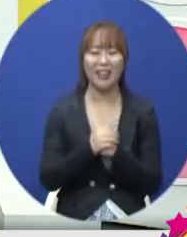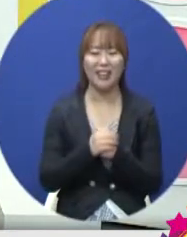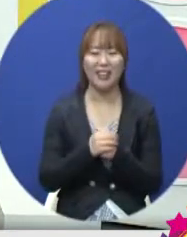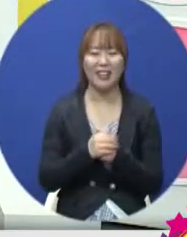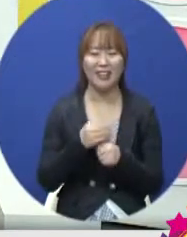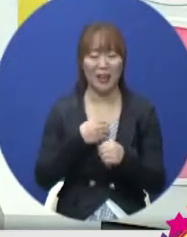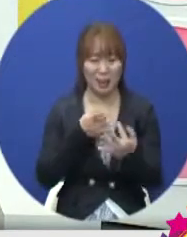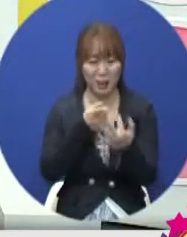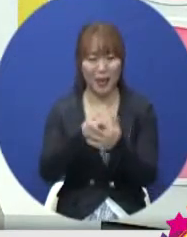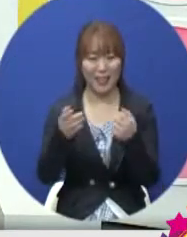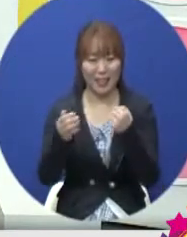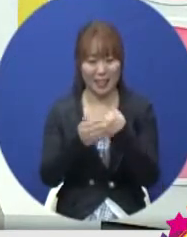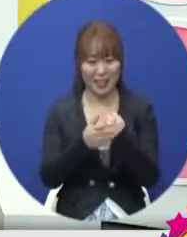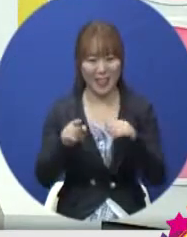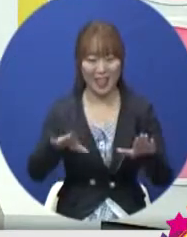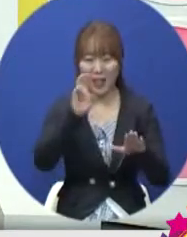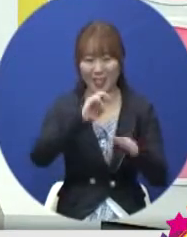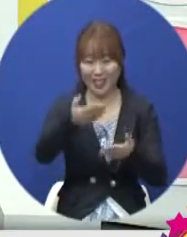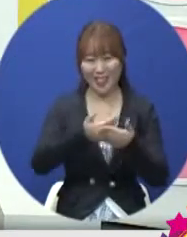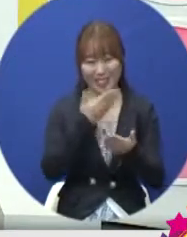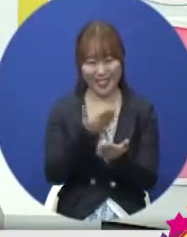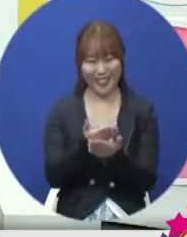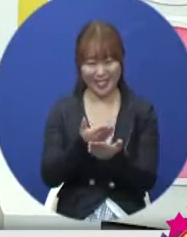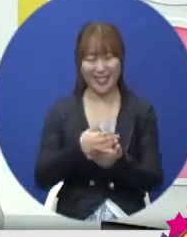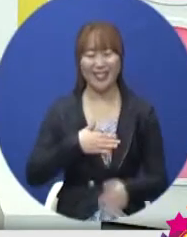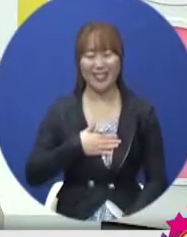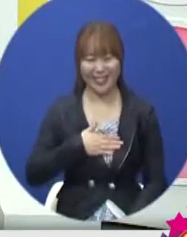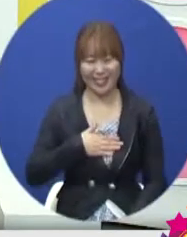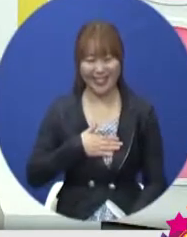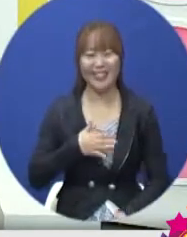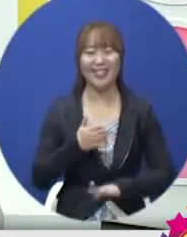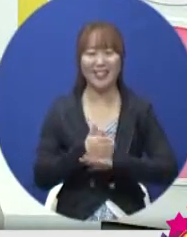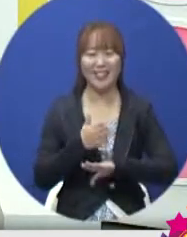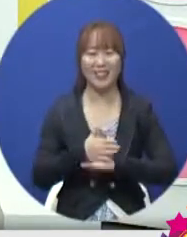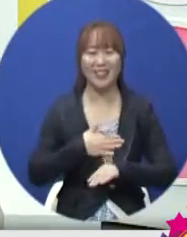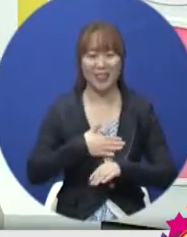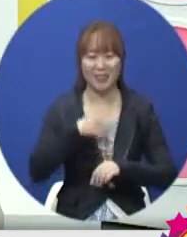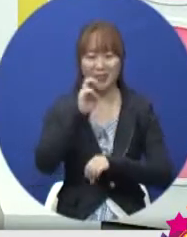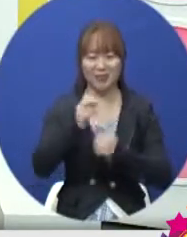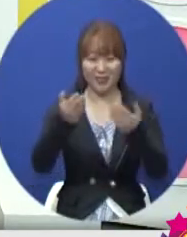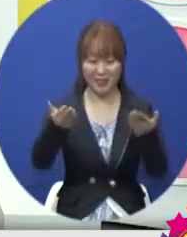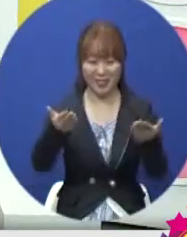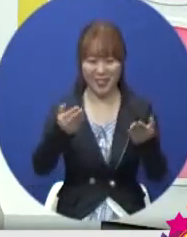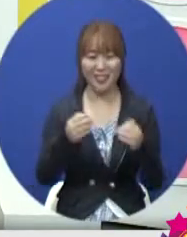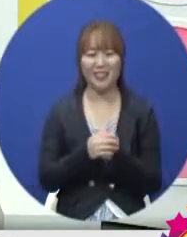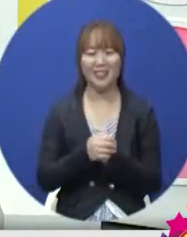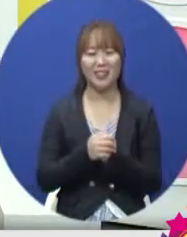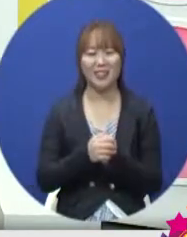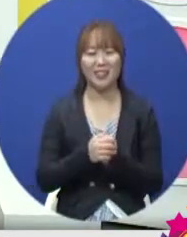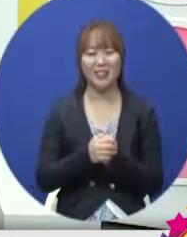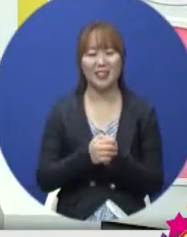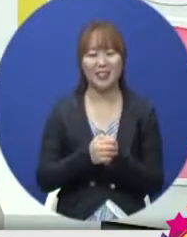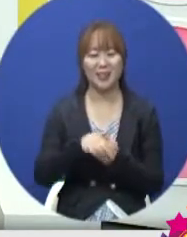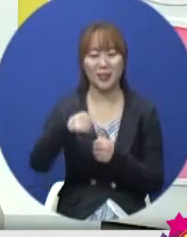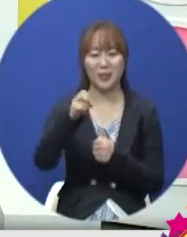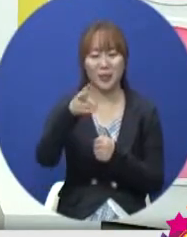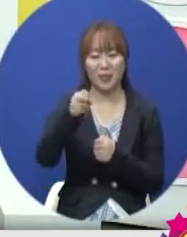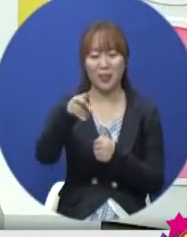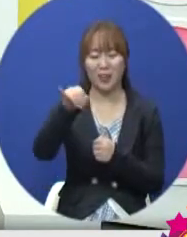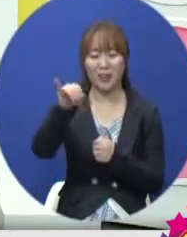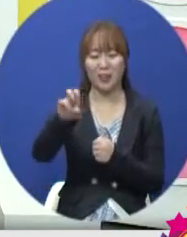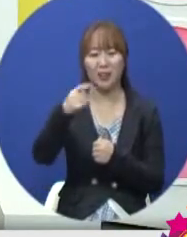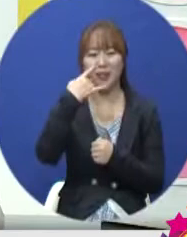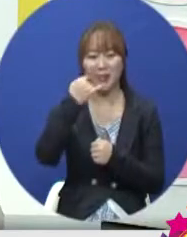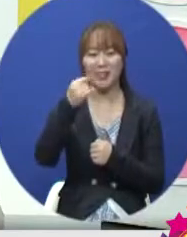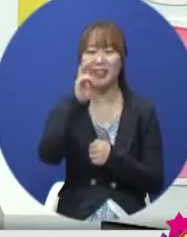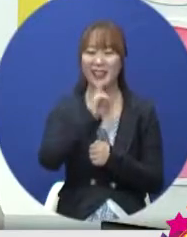제가 마쳤으니까 네. 이제 노래 들려주세요. 네네. 네. 고맙습니다. 알겠습니다. 음악 들으겠습니다, 어머니. 네. 자, 조영심